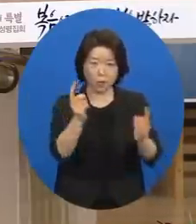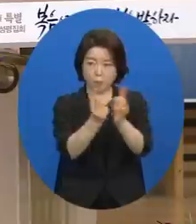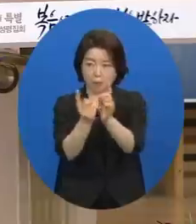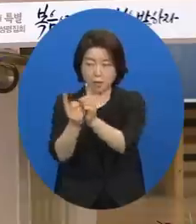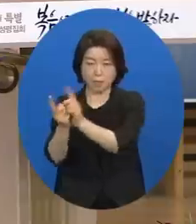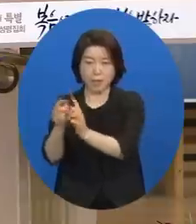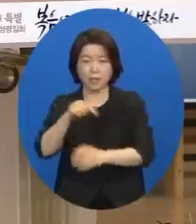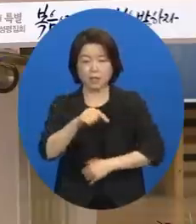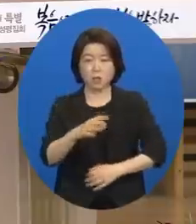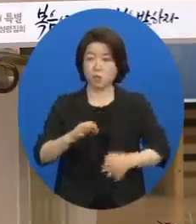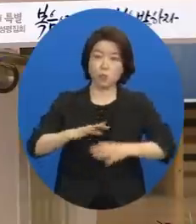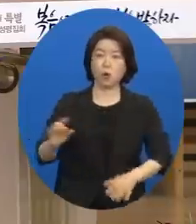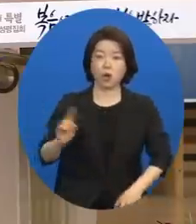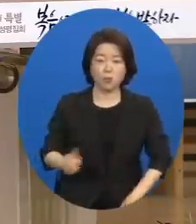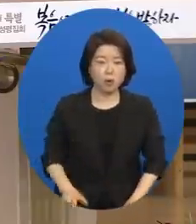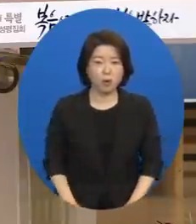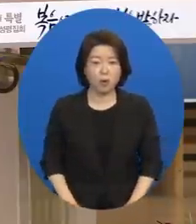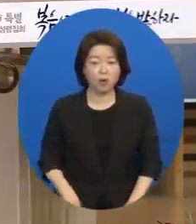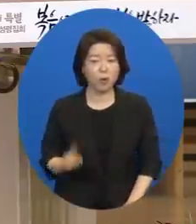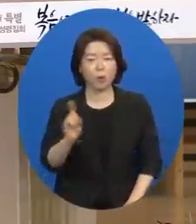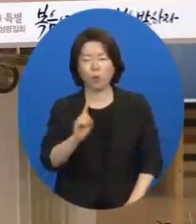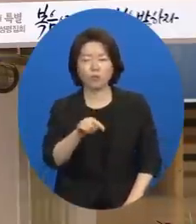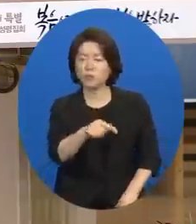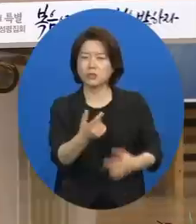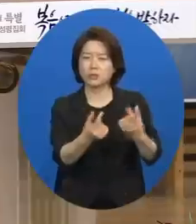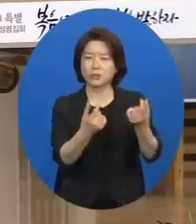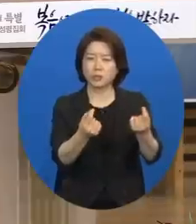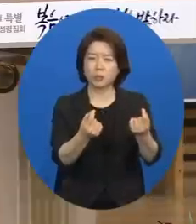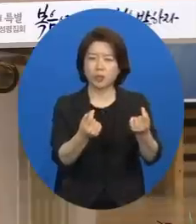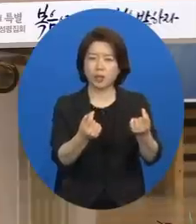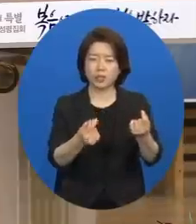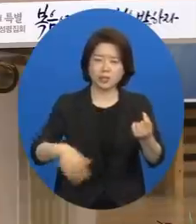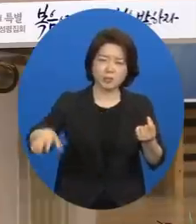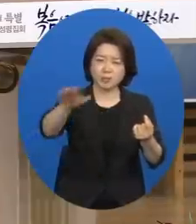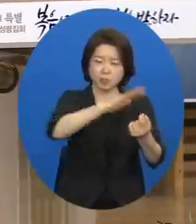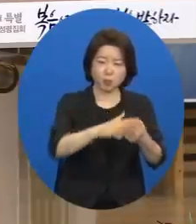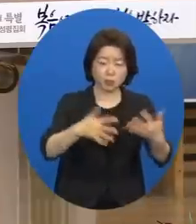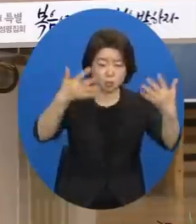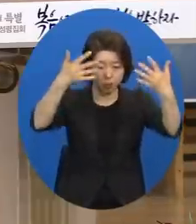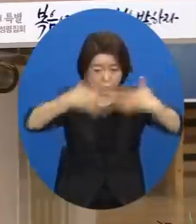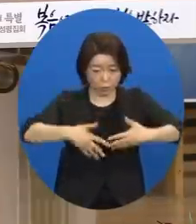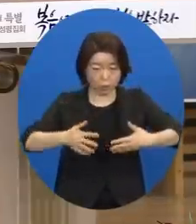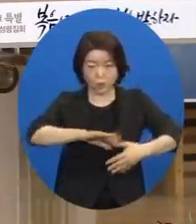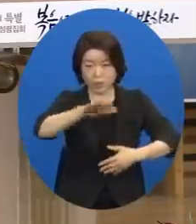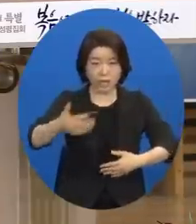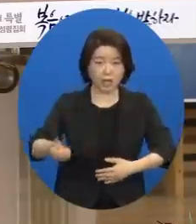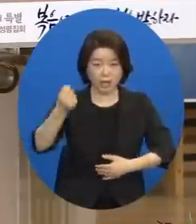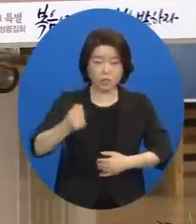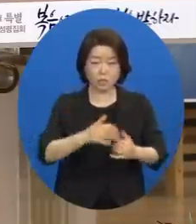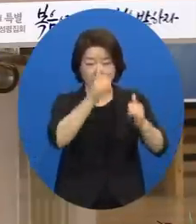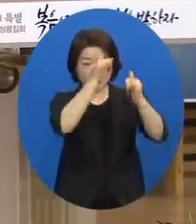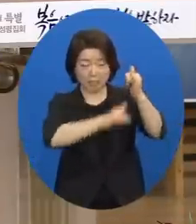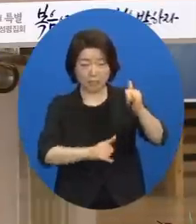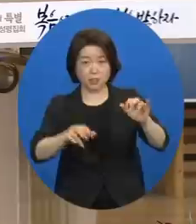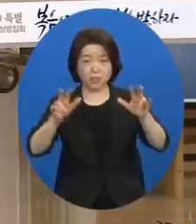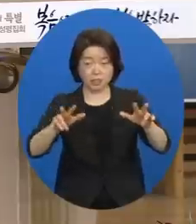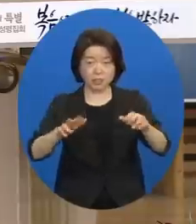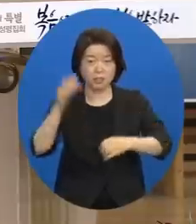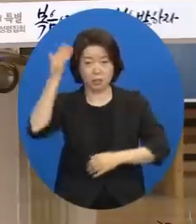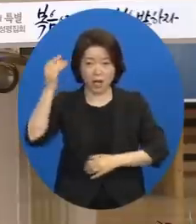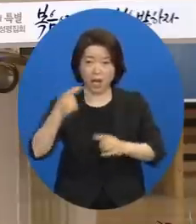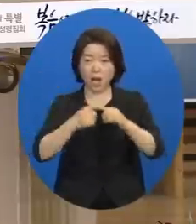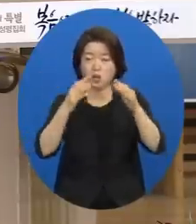깜짝 놀라는 건 어쩌면 그렇게 이 모든 조건을 다 갖추고 역사 이래로 지금 대한민국의